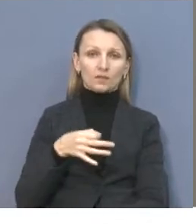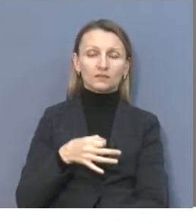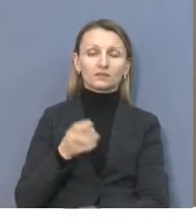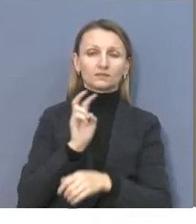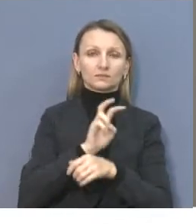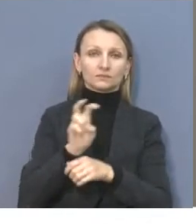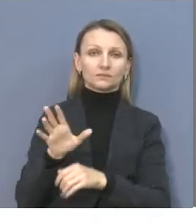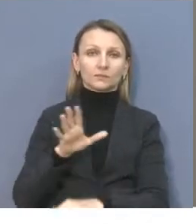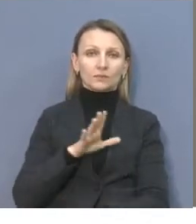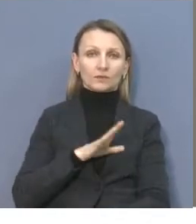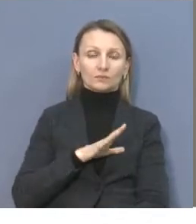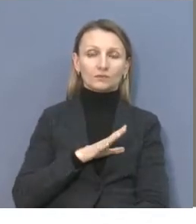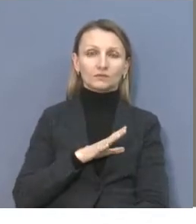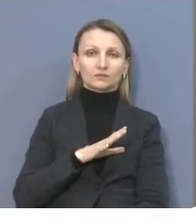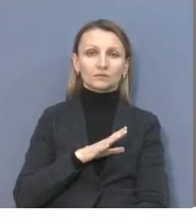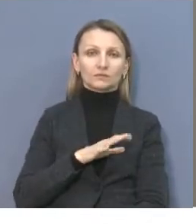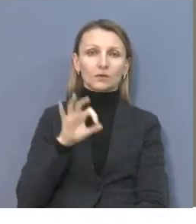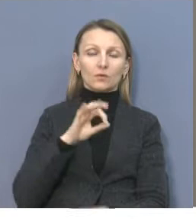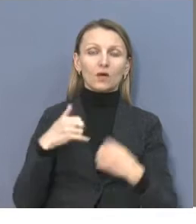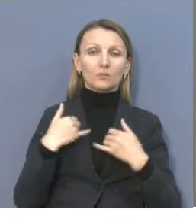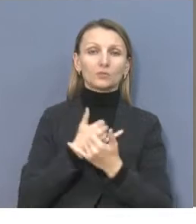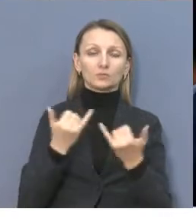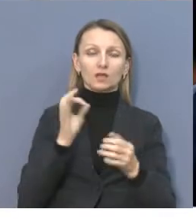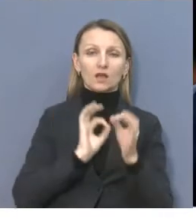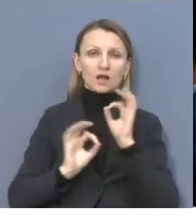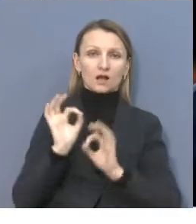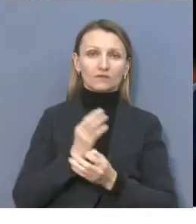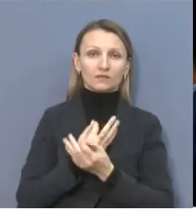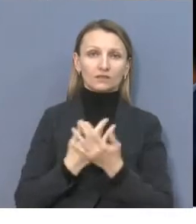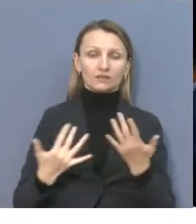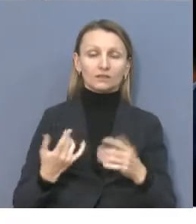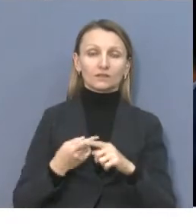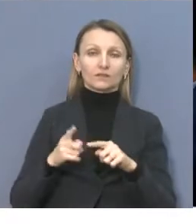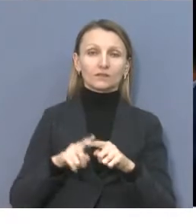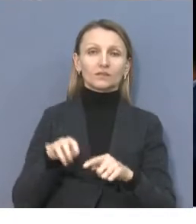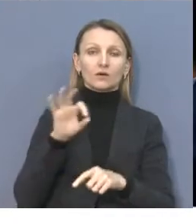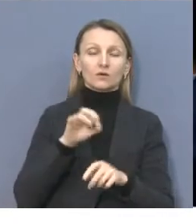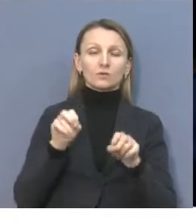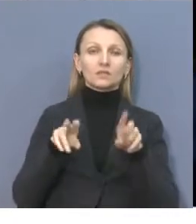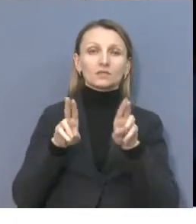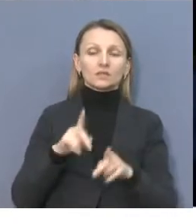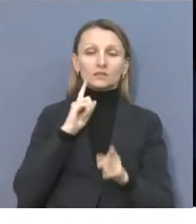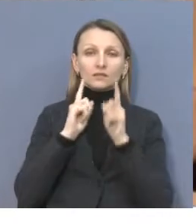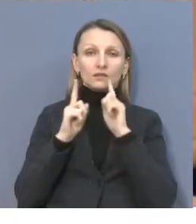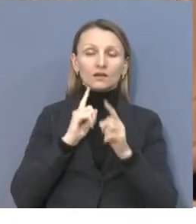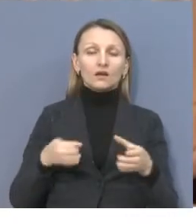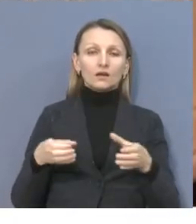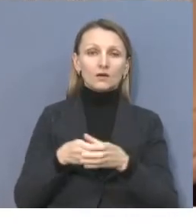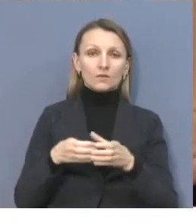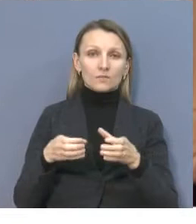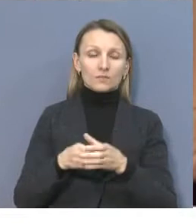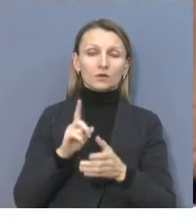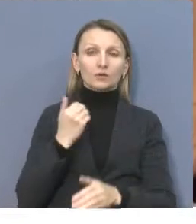на предмет обеспечение лекарственными средствами слоу если говорить о специальных мониторинговых группах то их